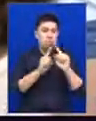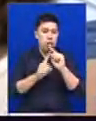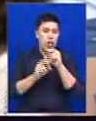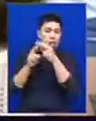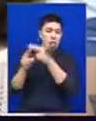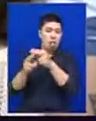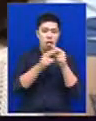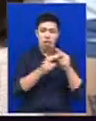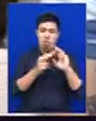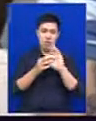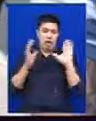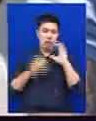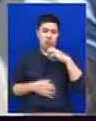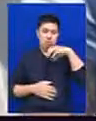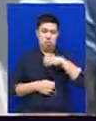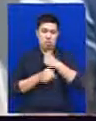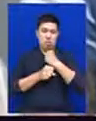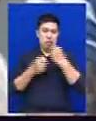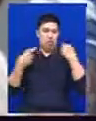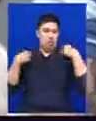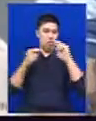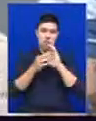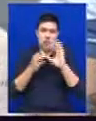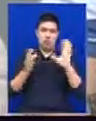เองไม่เกี่ยวข้องกับหน่วยงานราชการ